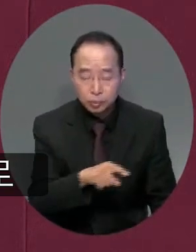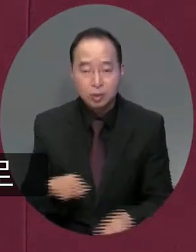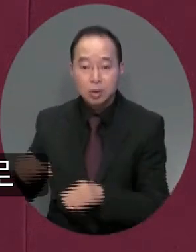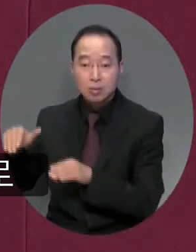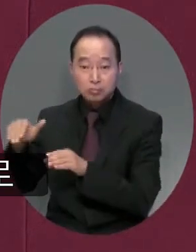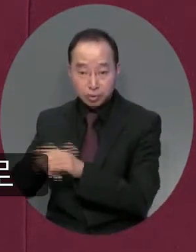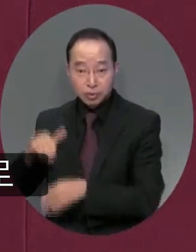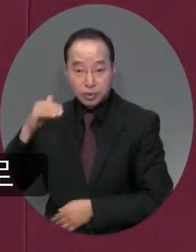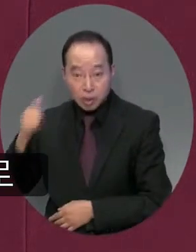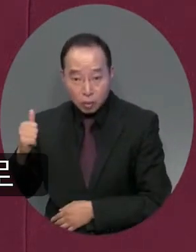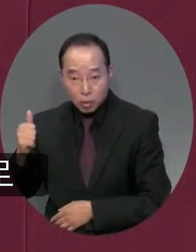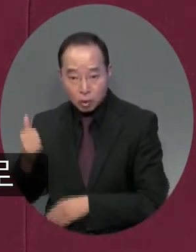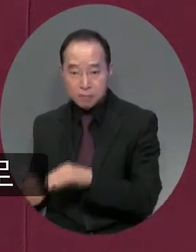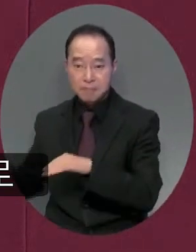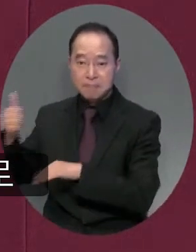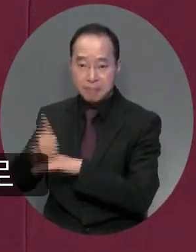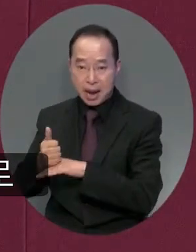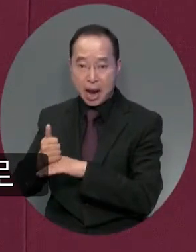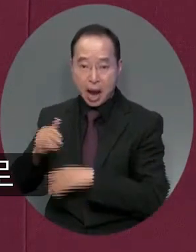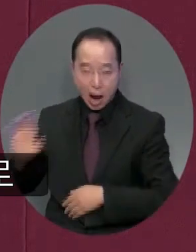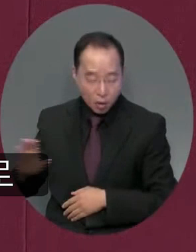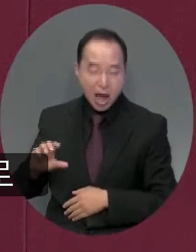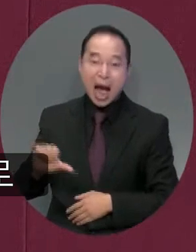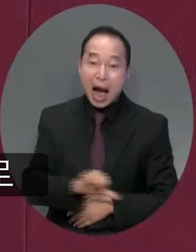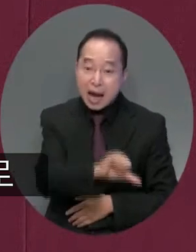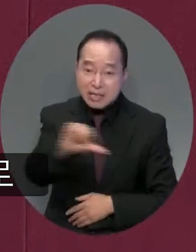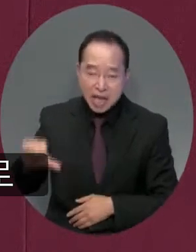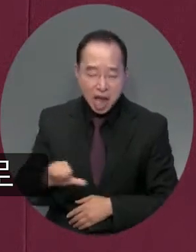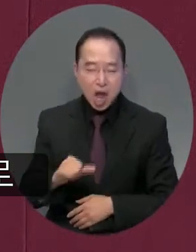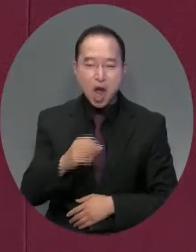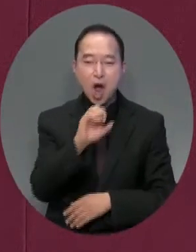자유도는 3년 연속 아시아에서 1위를 기록할 정도로